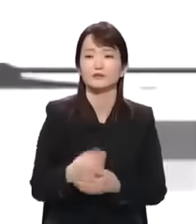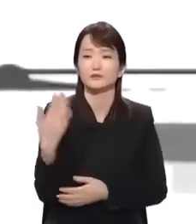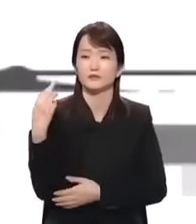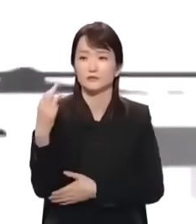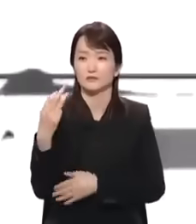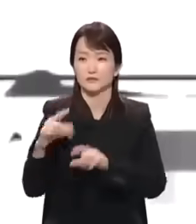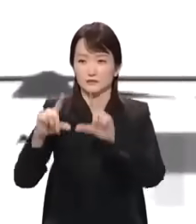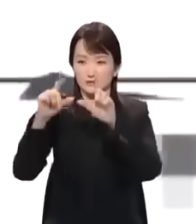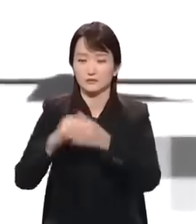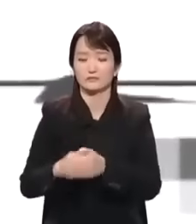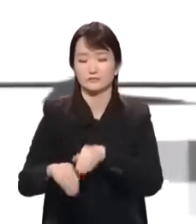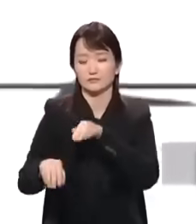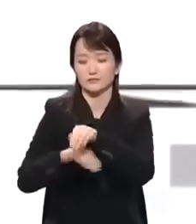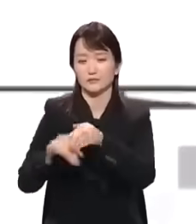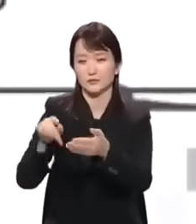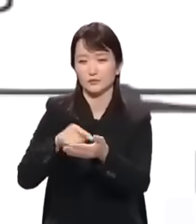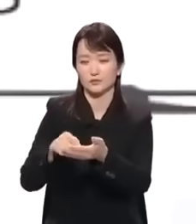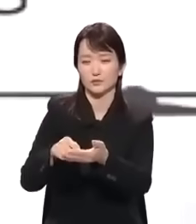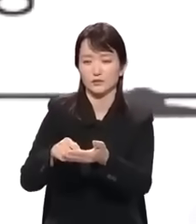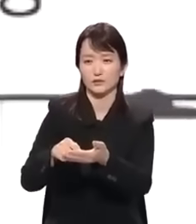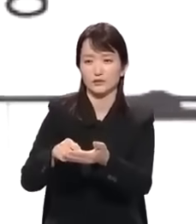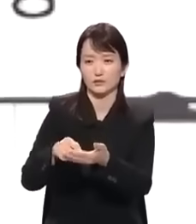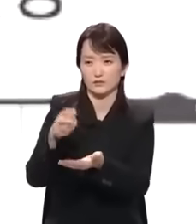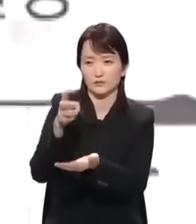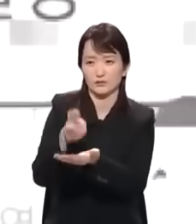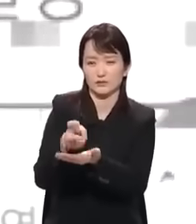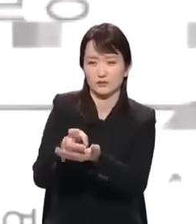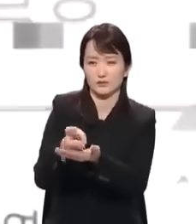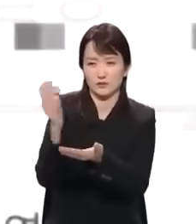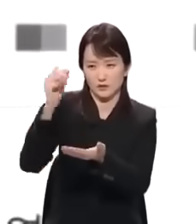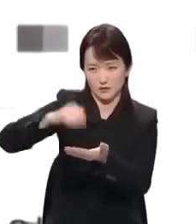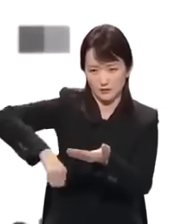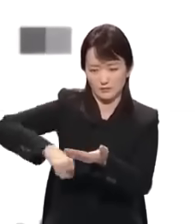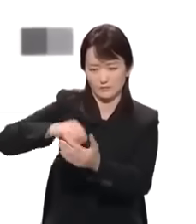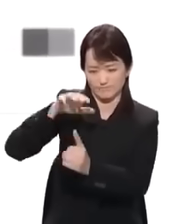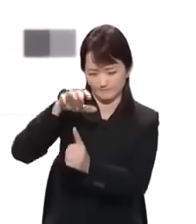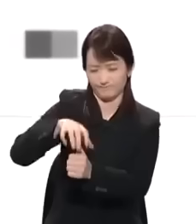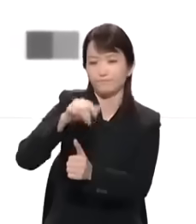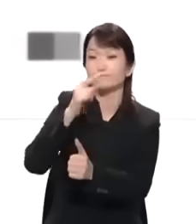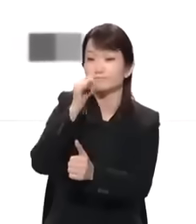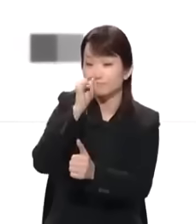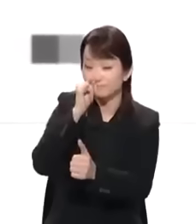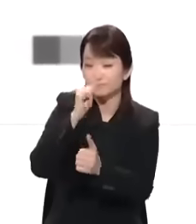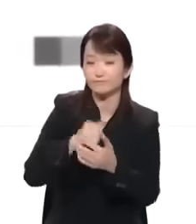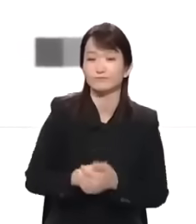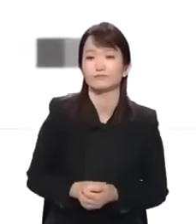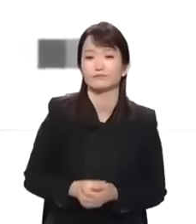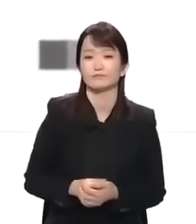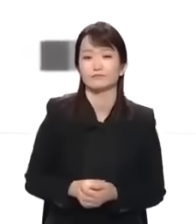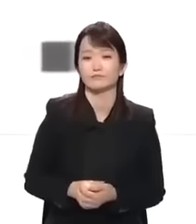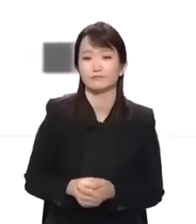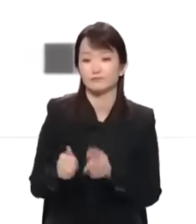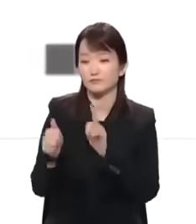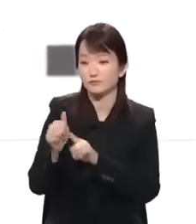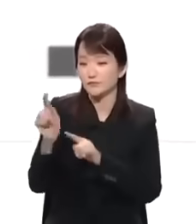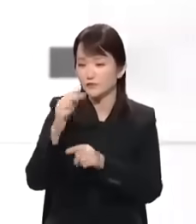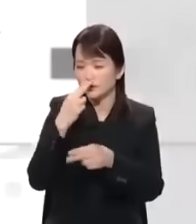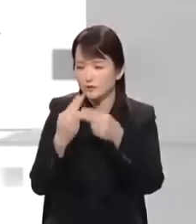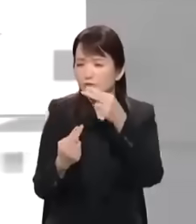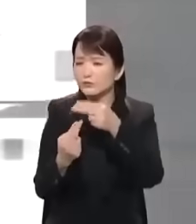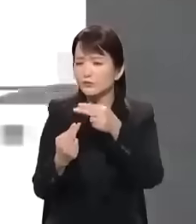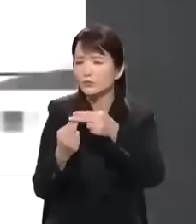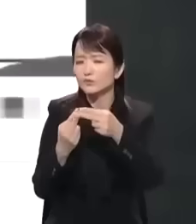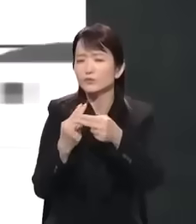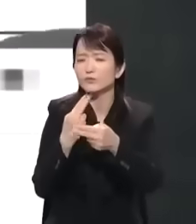배상 보장법 위반으로 압류당한 적도 있습니다이 얘기는 뭐냐면 가해자가 지금 아무 보험도 들지 않은